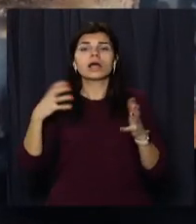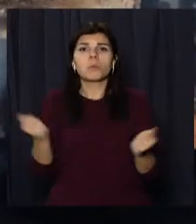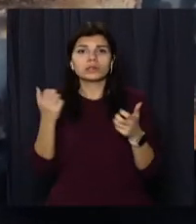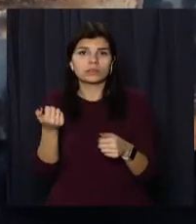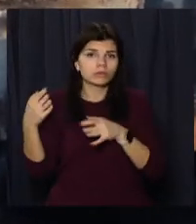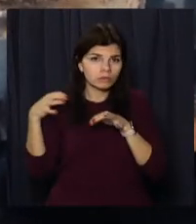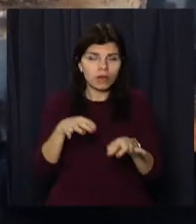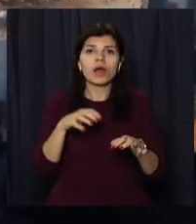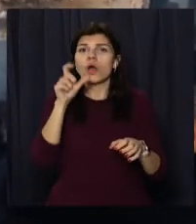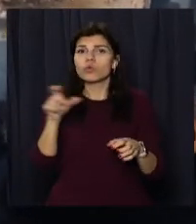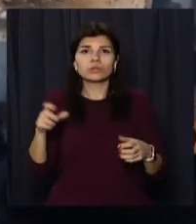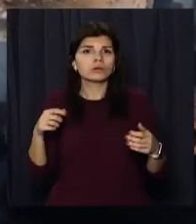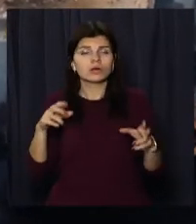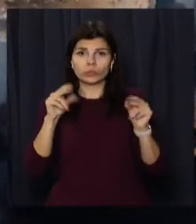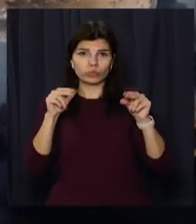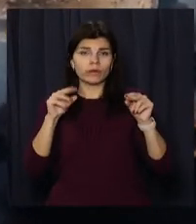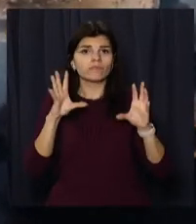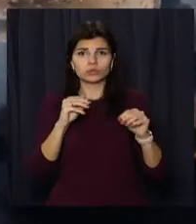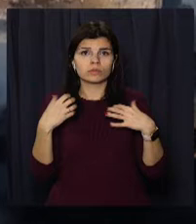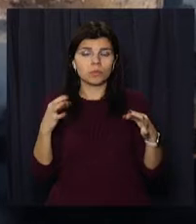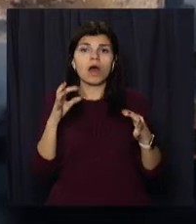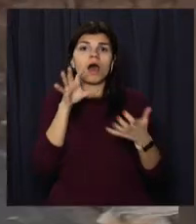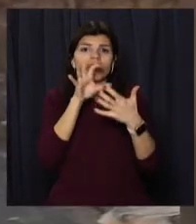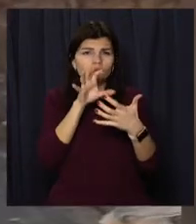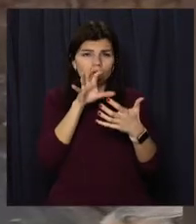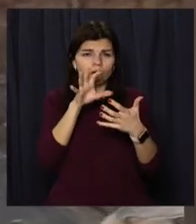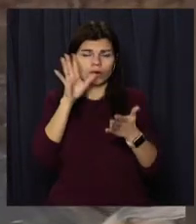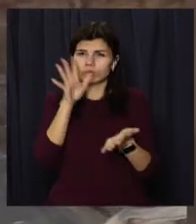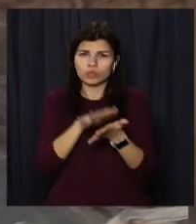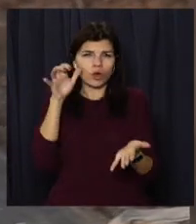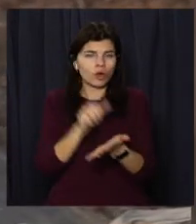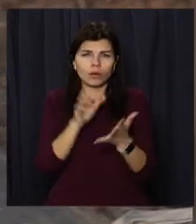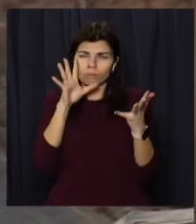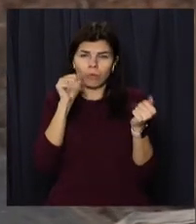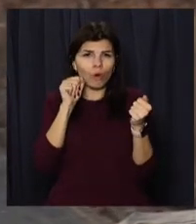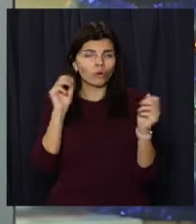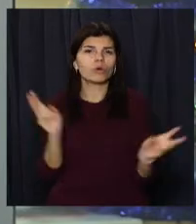рятувальників. Загиблих та постраждалих немає. Від автобусу залишився лише каркас.